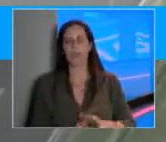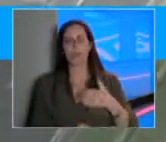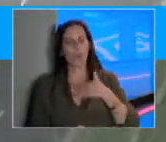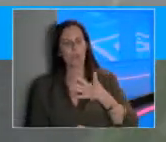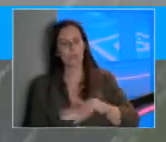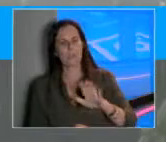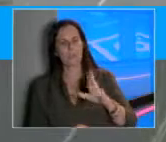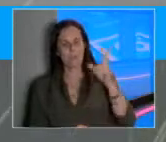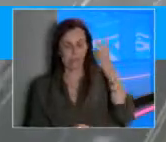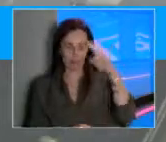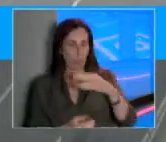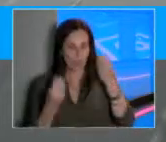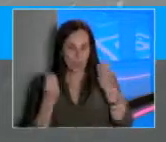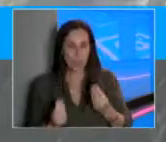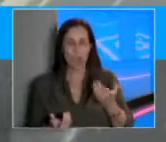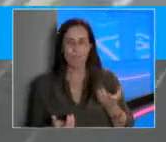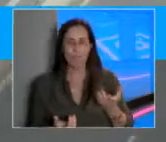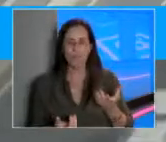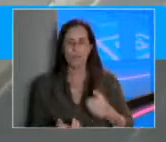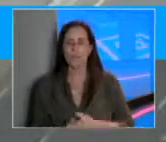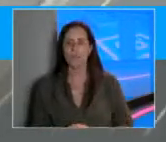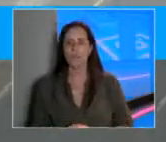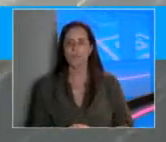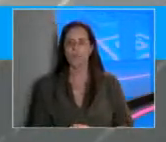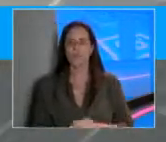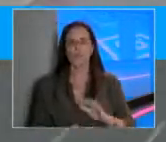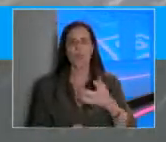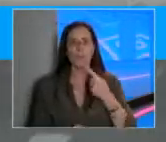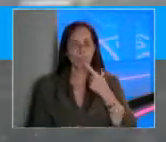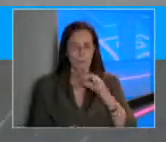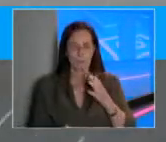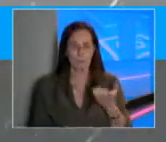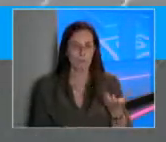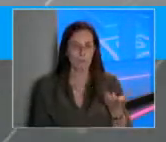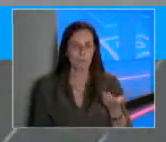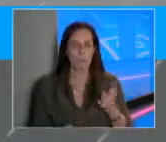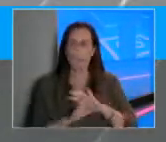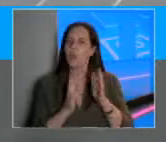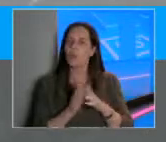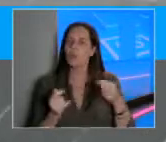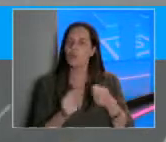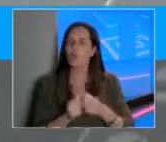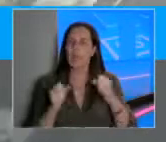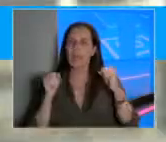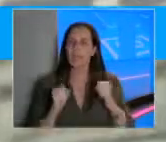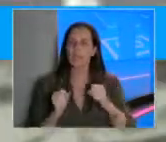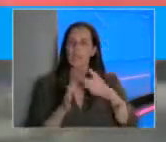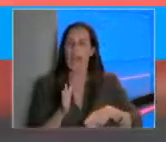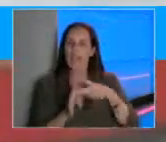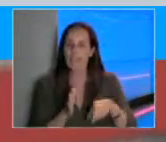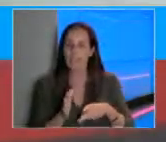לנסות לראות את הנקודה החיובית, יוסי. יש דיבור כזה של מאז יצא מתוק, בכל מה שקשור לתשתיות